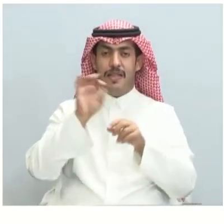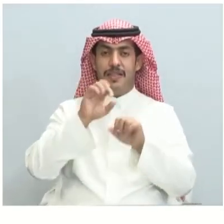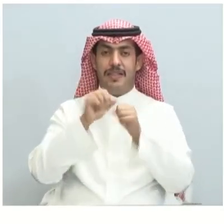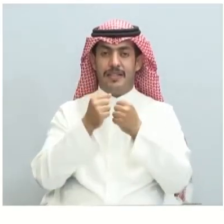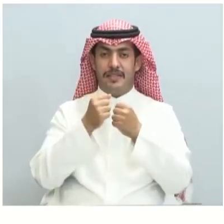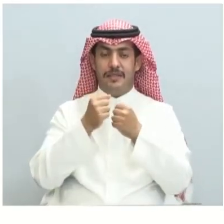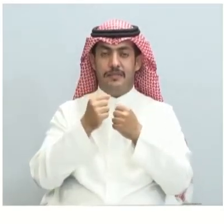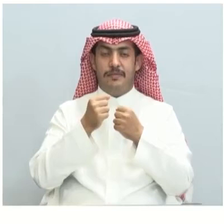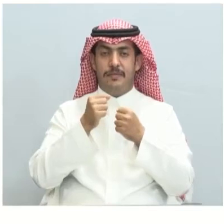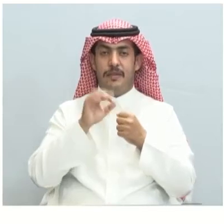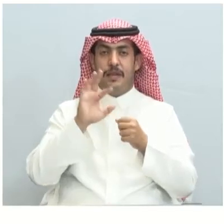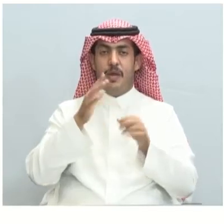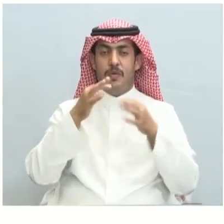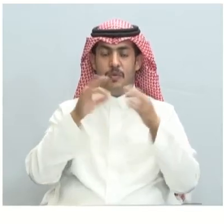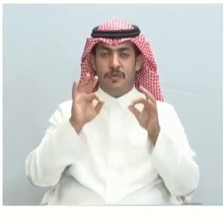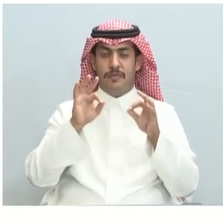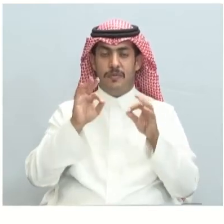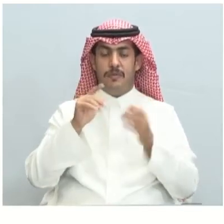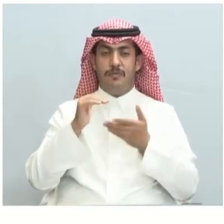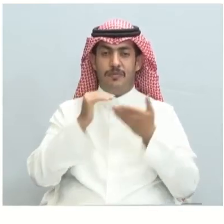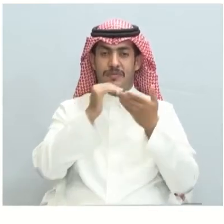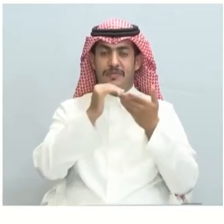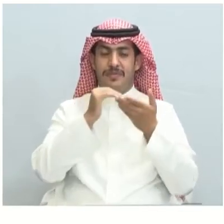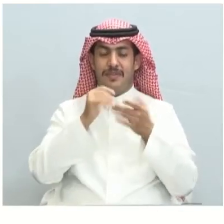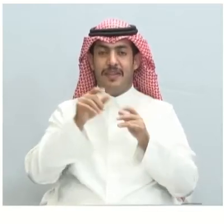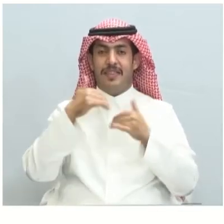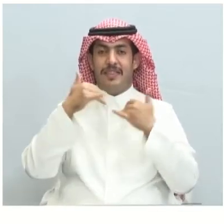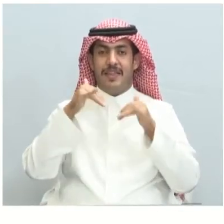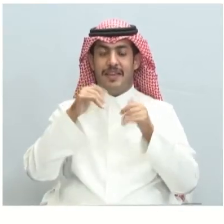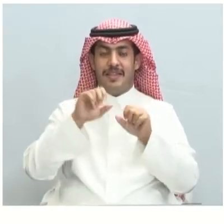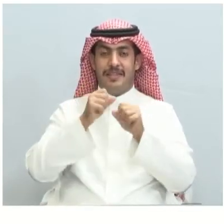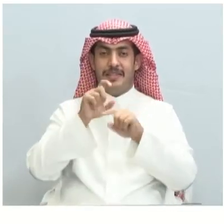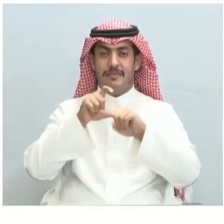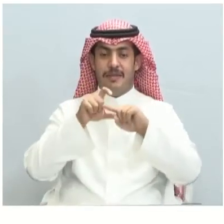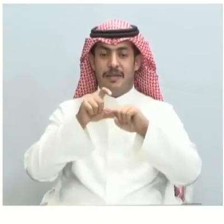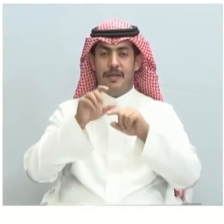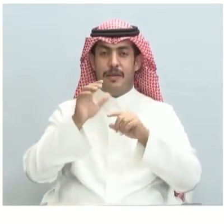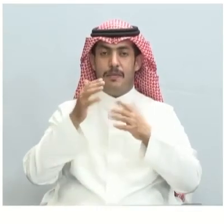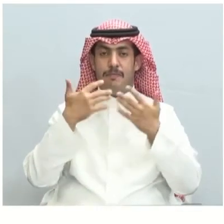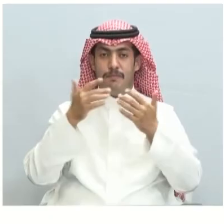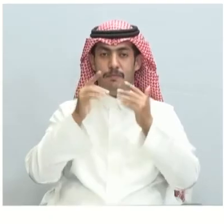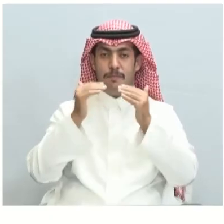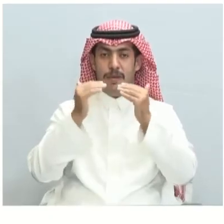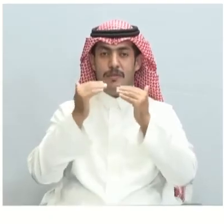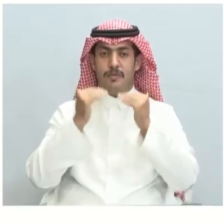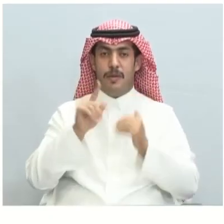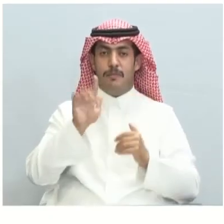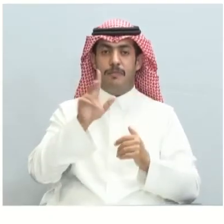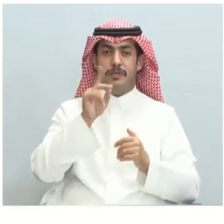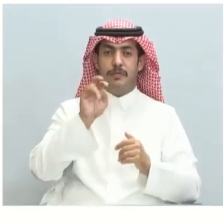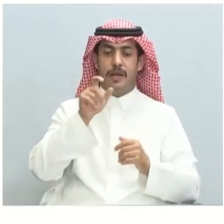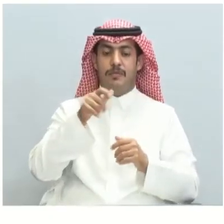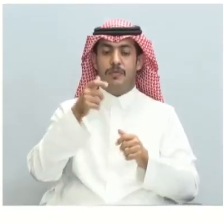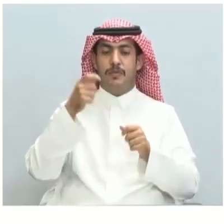كسريه او كليه تكافؤها عن طريق قسمه البسط على المقام وكتابه الباقي